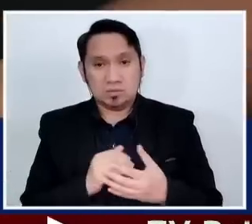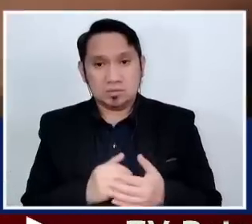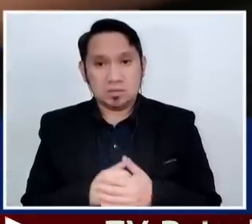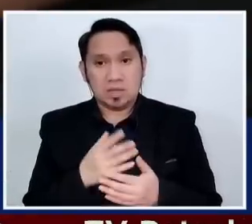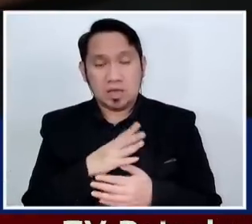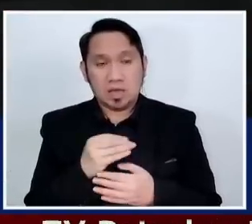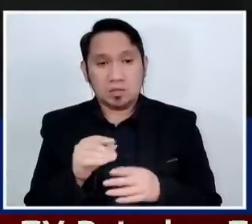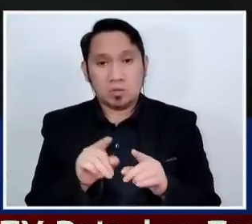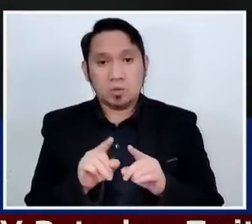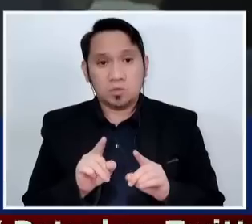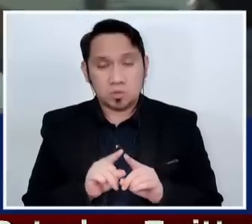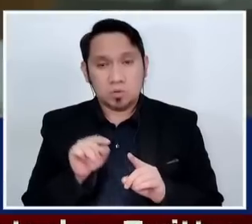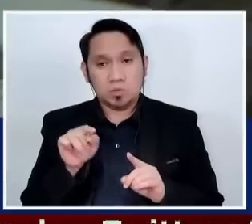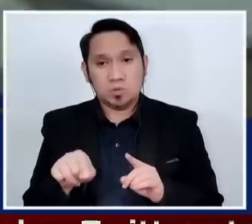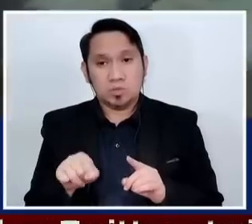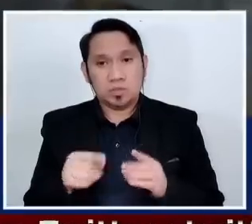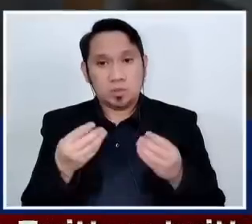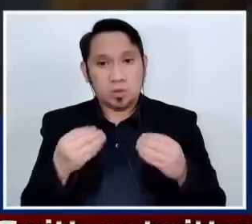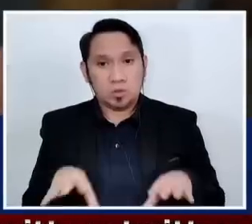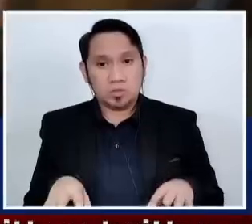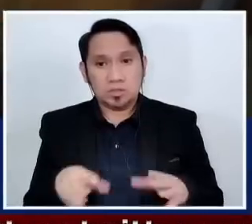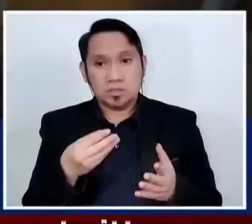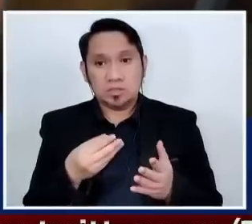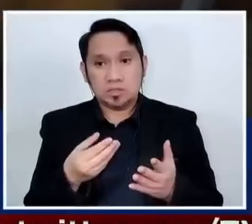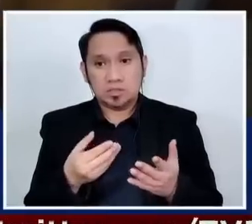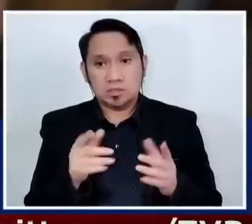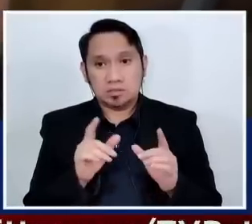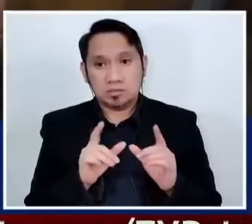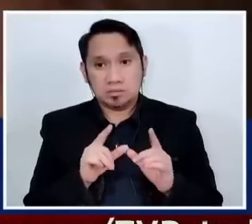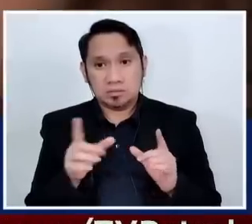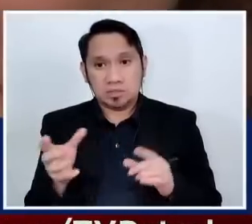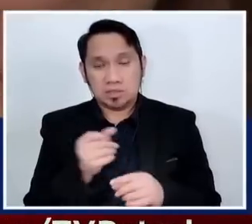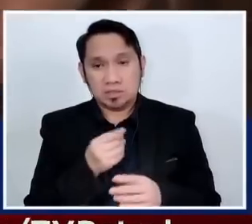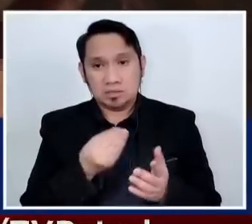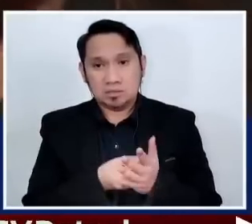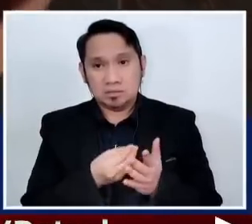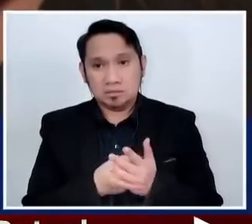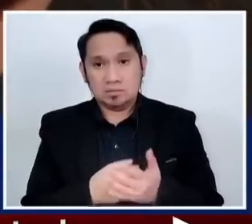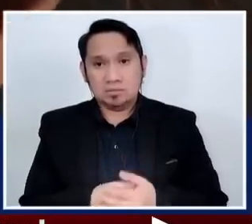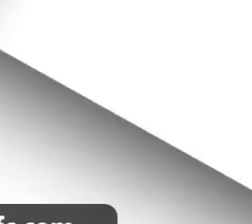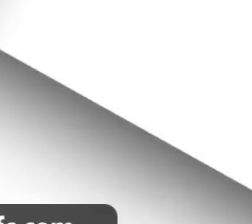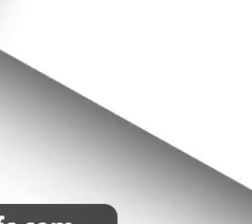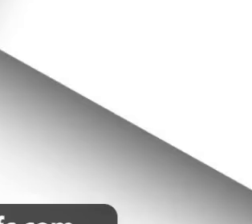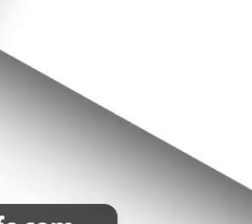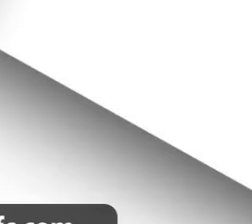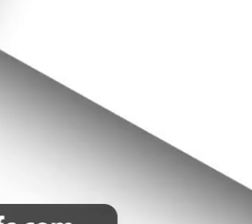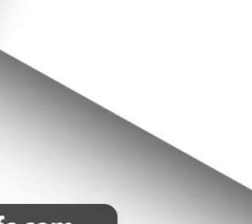sa pagtanggap ng investment. Nico Bawa, ABS-CBN News.